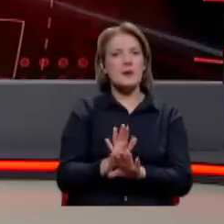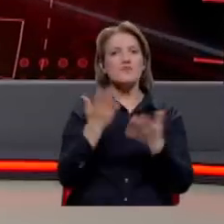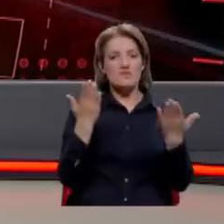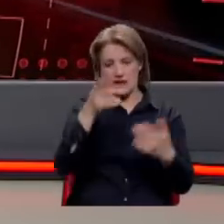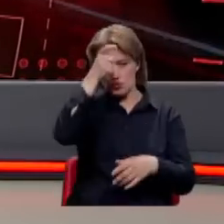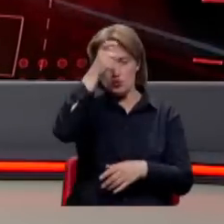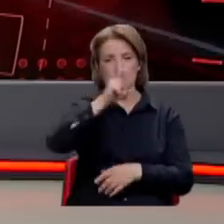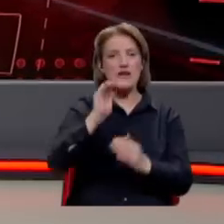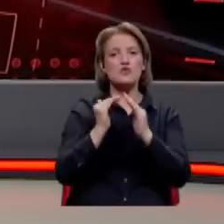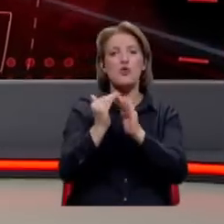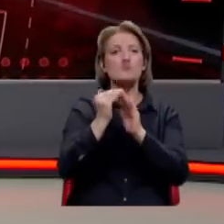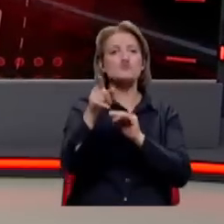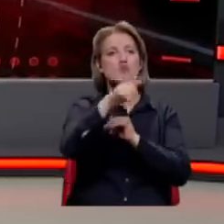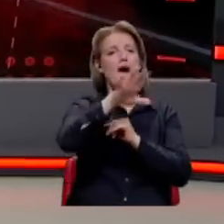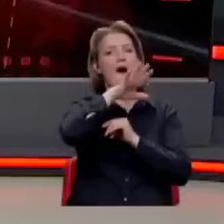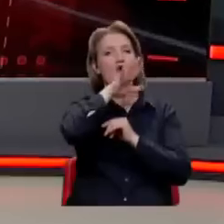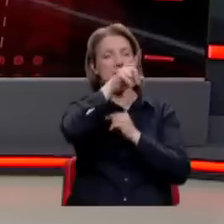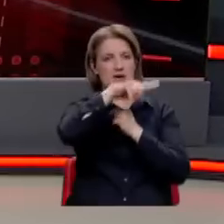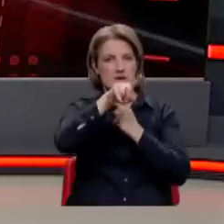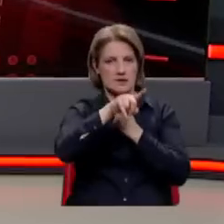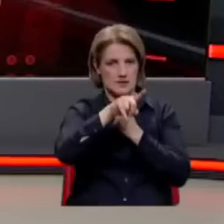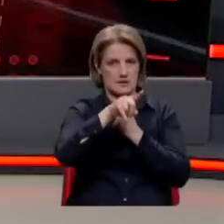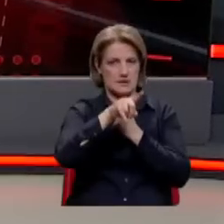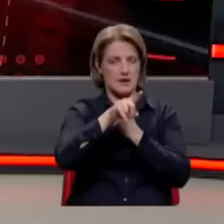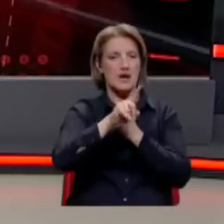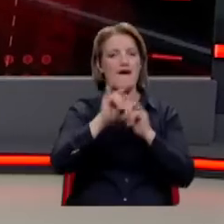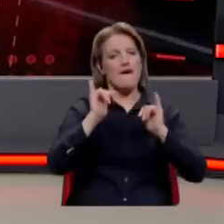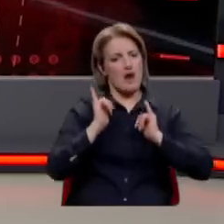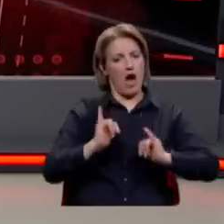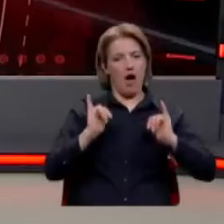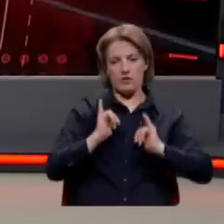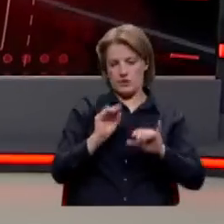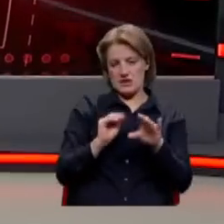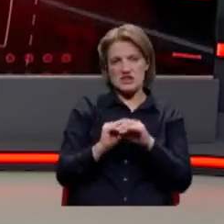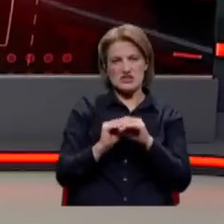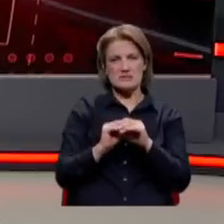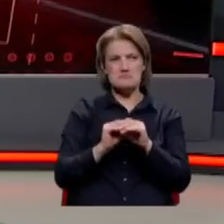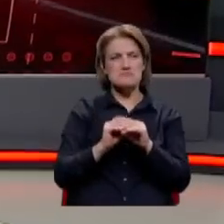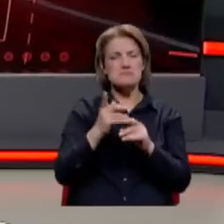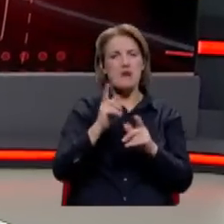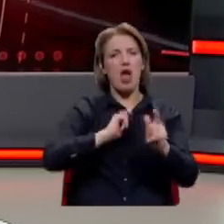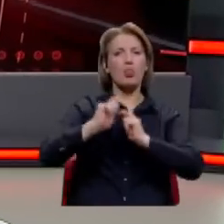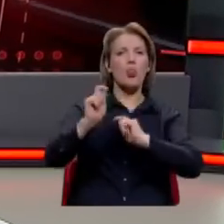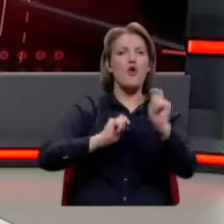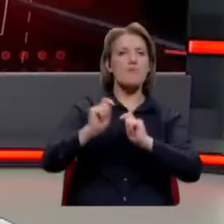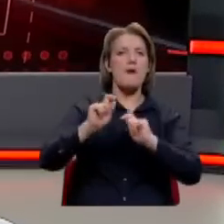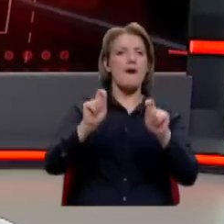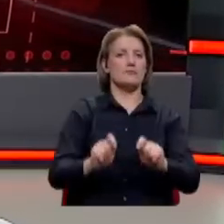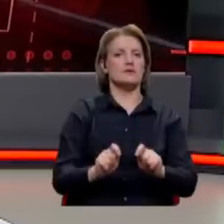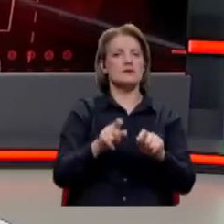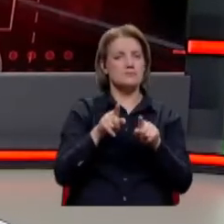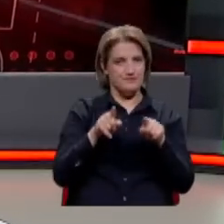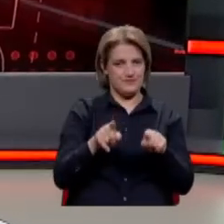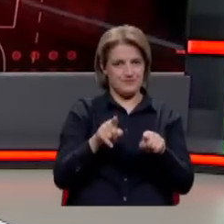Ve Türkiye'nin komşularının ve Avrupa'nın rahatı için bir yandan da bir yığın anlaşma şu bu yapıldı. Bu